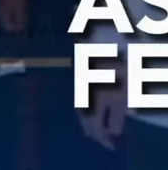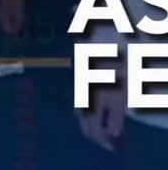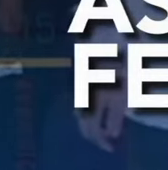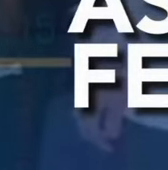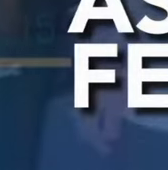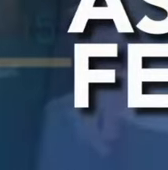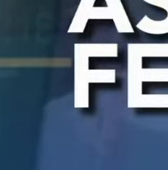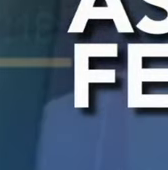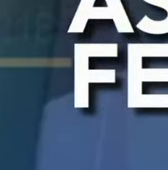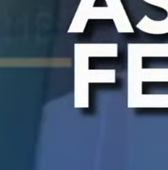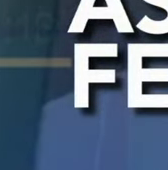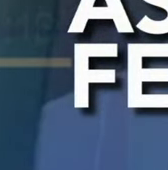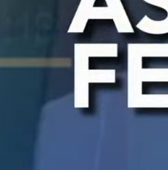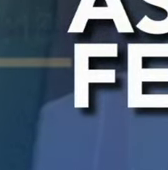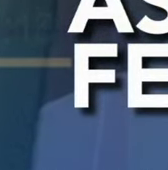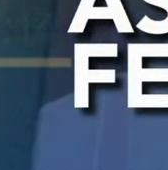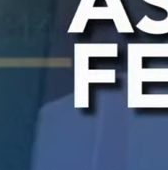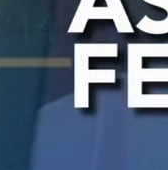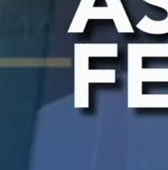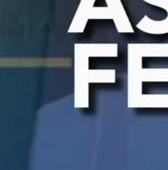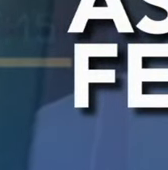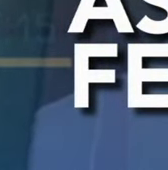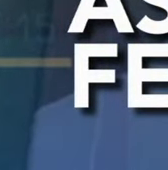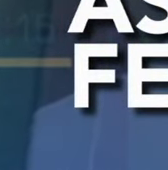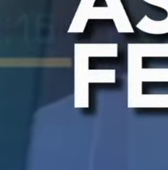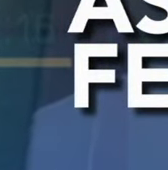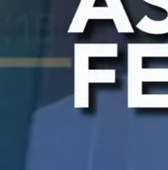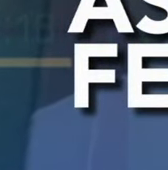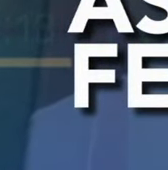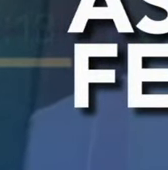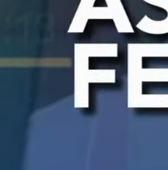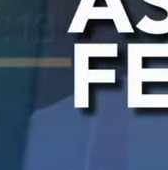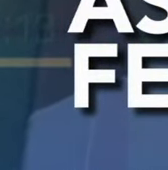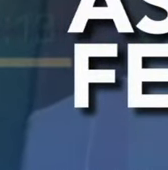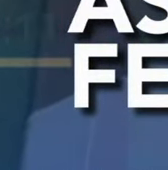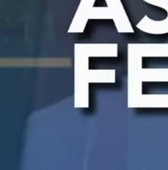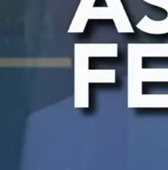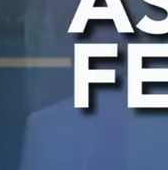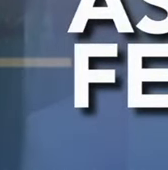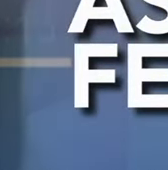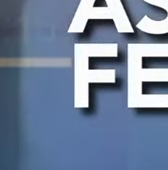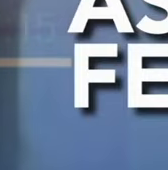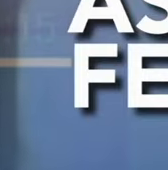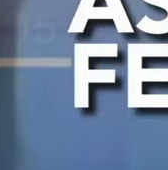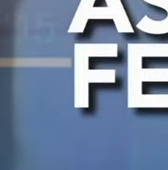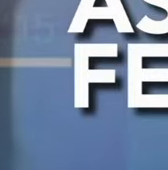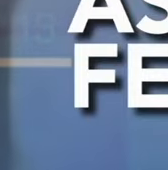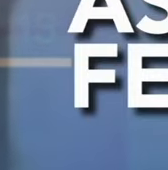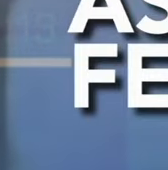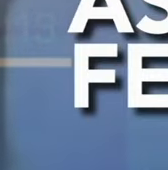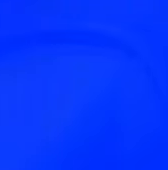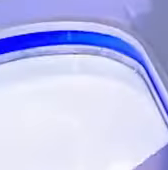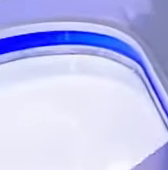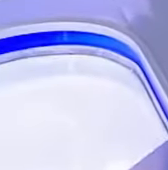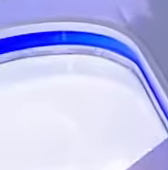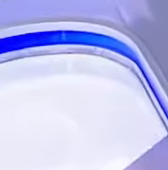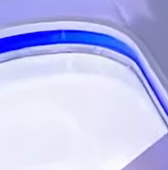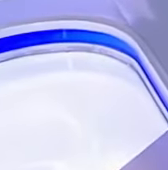At kwentong success ng Pinay na nagkamit ng matamis na pagkilala abroad.